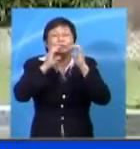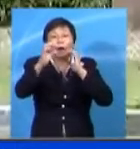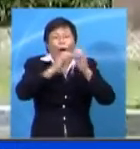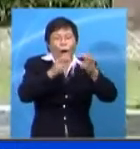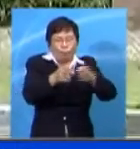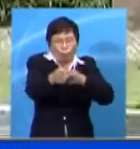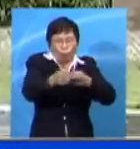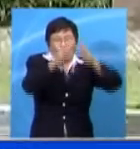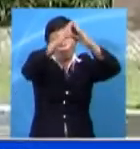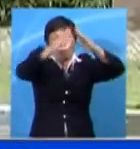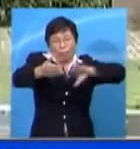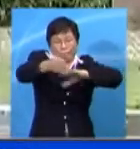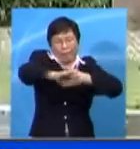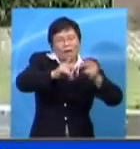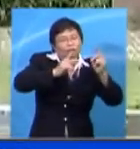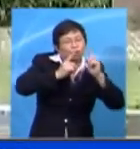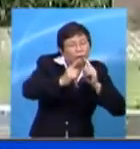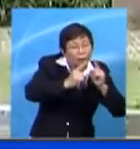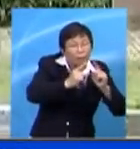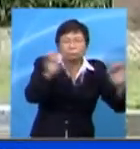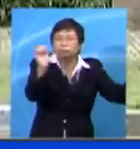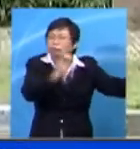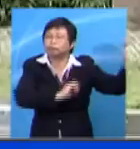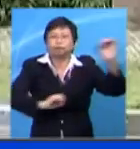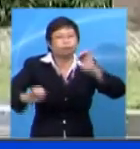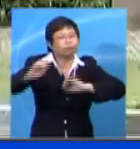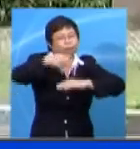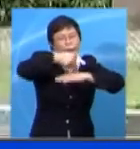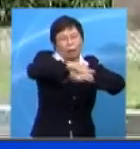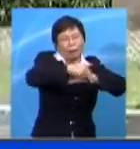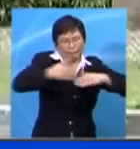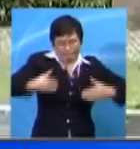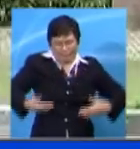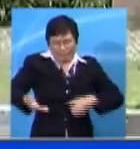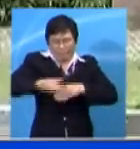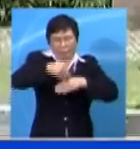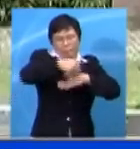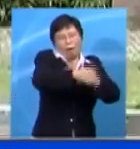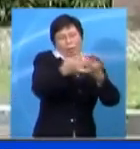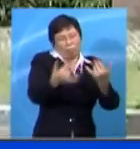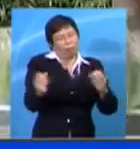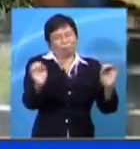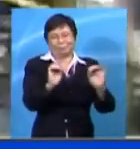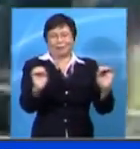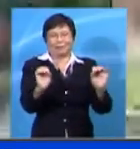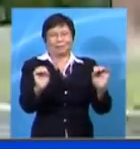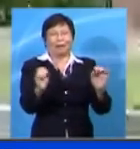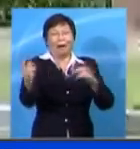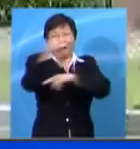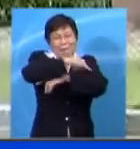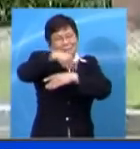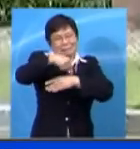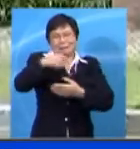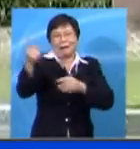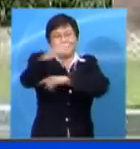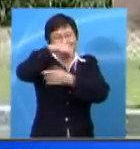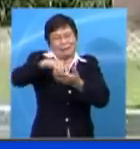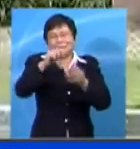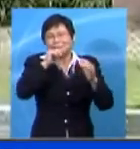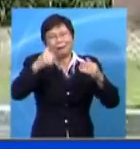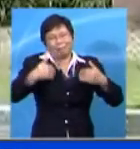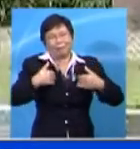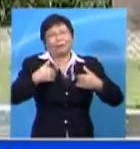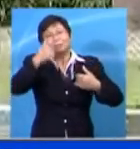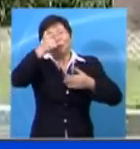pengurusan rumah mayat ini. Katanya tiada sebarang penghantaran akan berlaku hari ini. Ini mungkin di sebabkan oleh